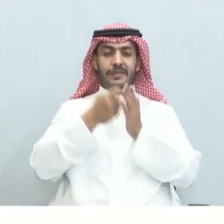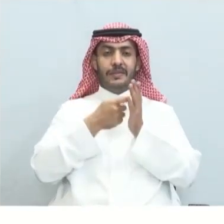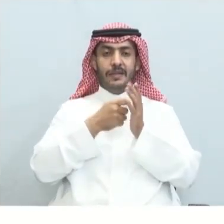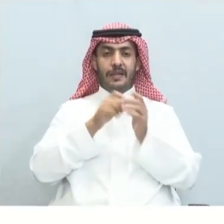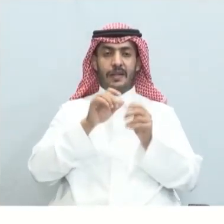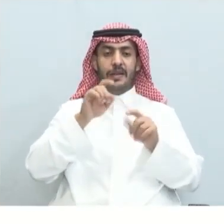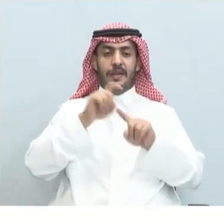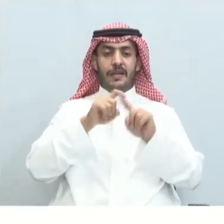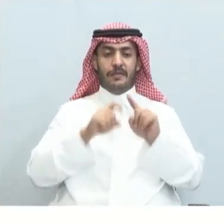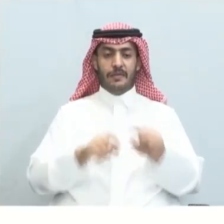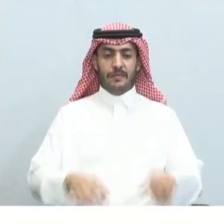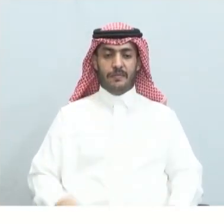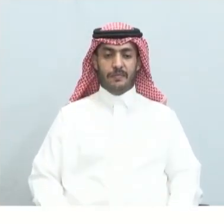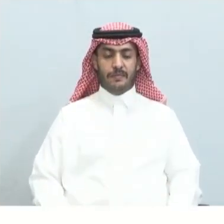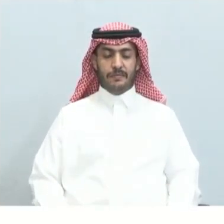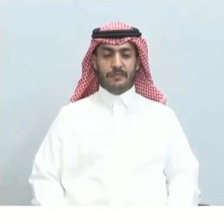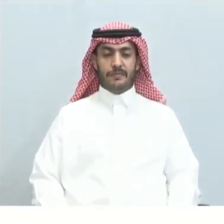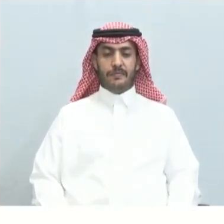النتائج